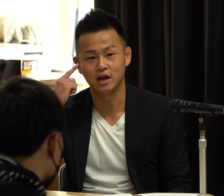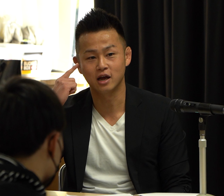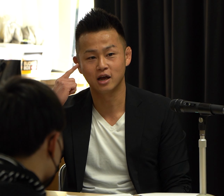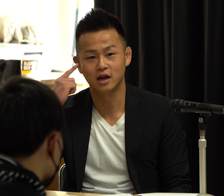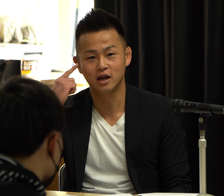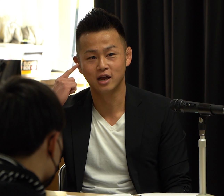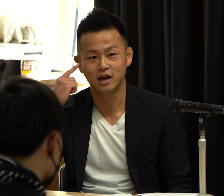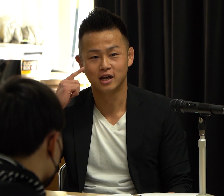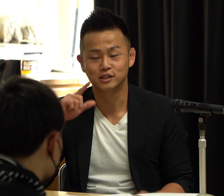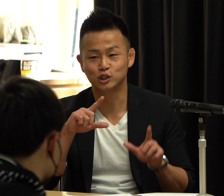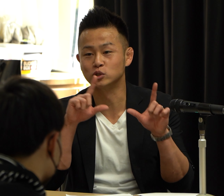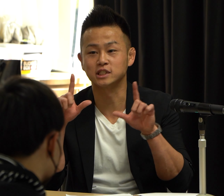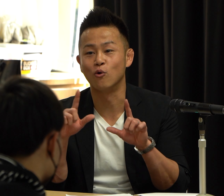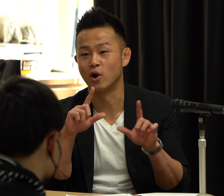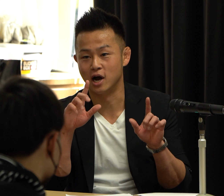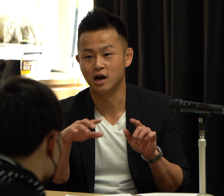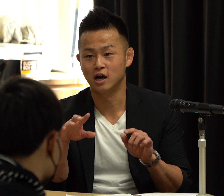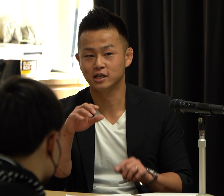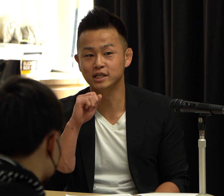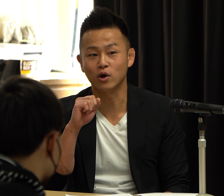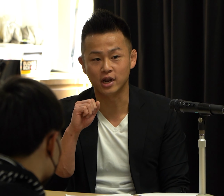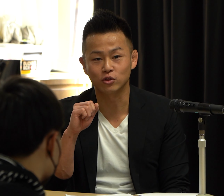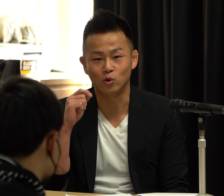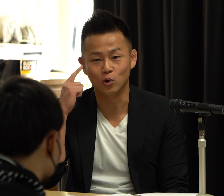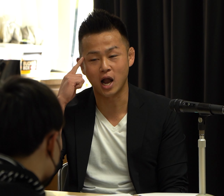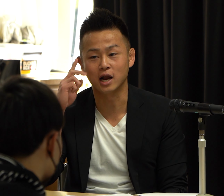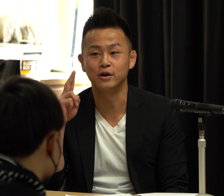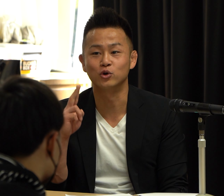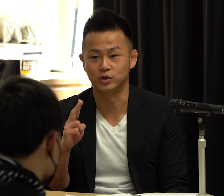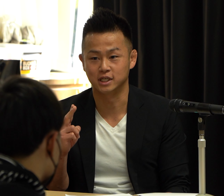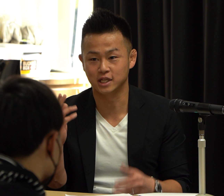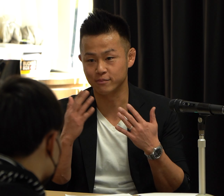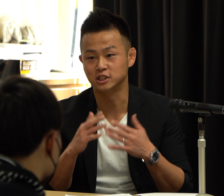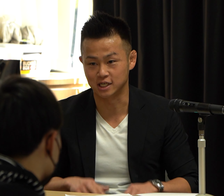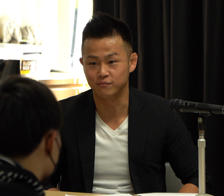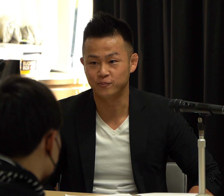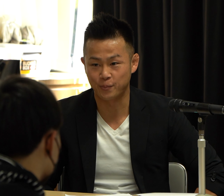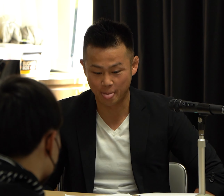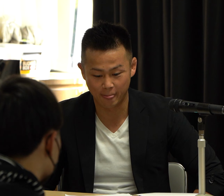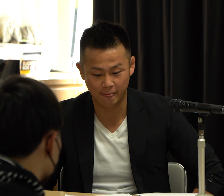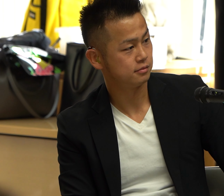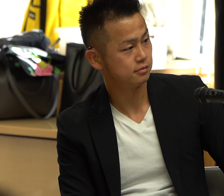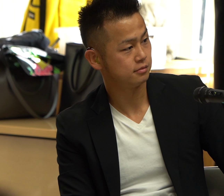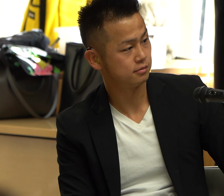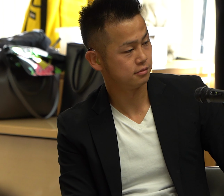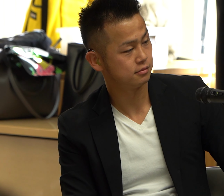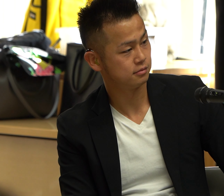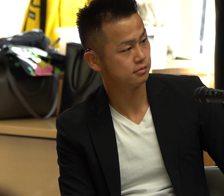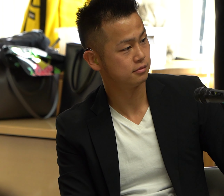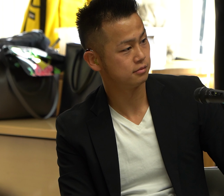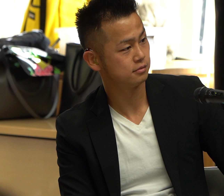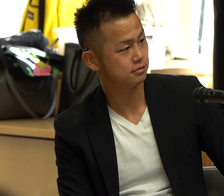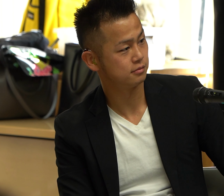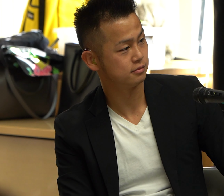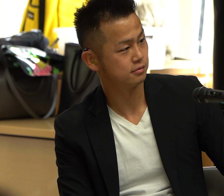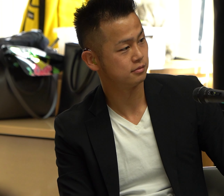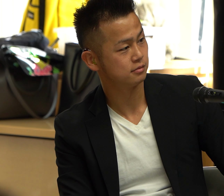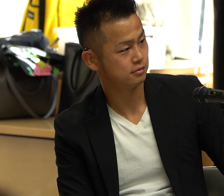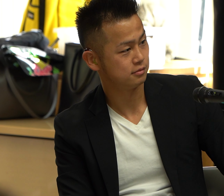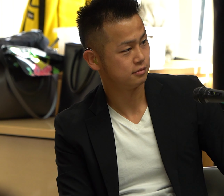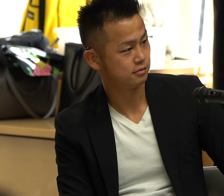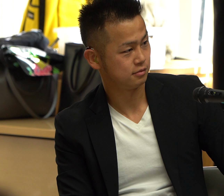て過ごした方がいいのかなと考えるようになりました。 ご主さんとたくさんやり取りをさ